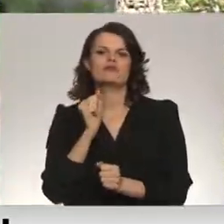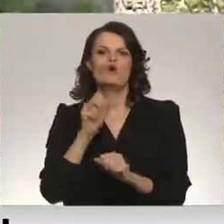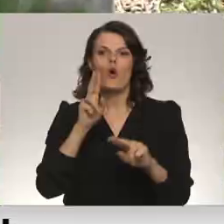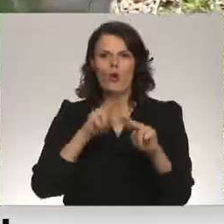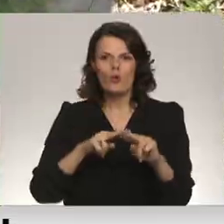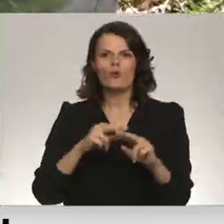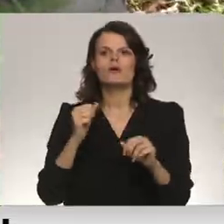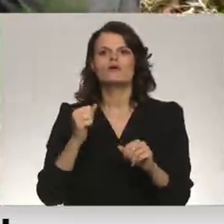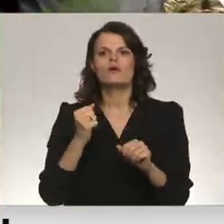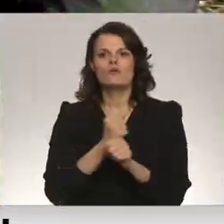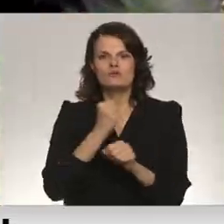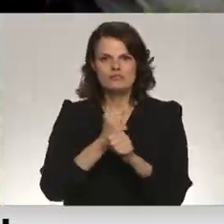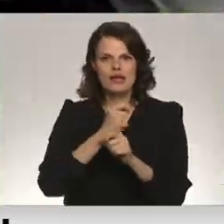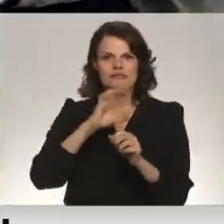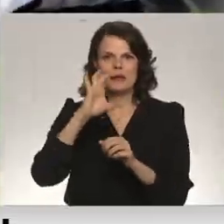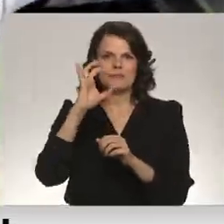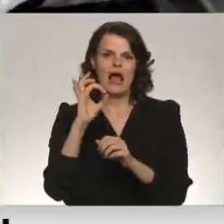Un uztaisam augšā tādu cilpiņu.